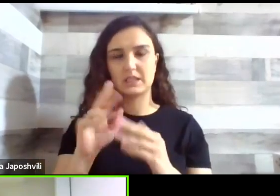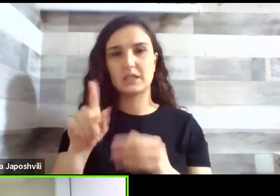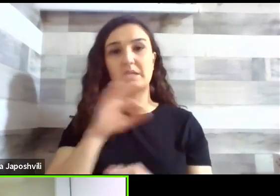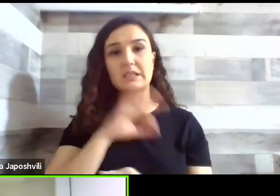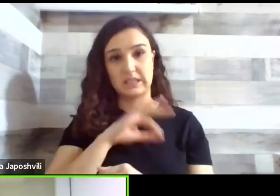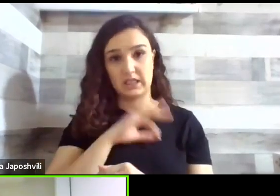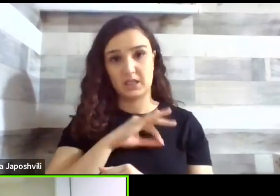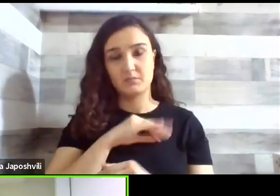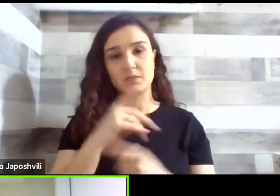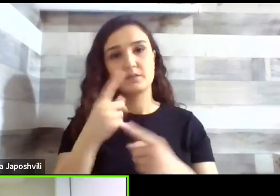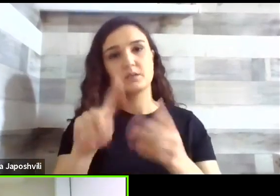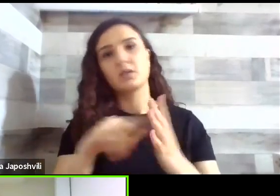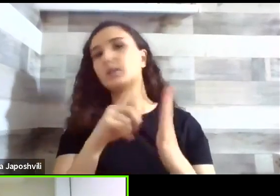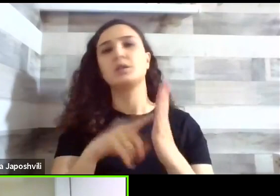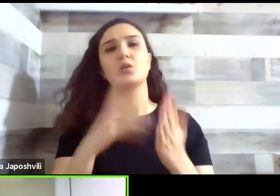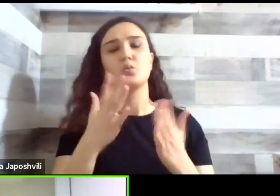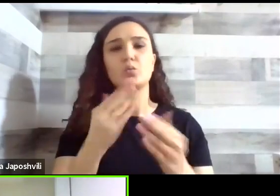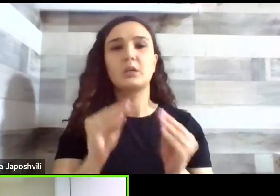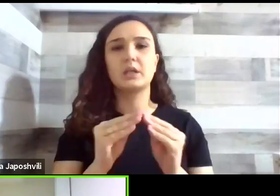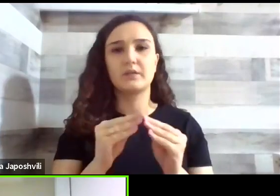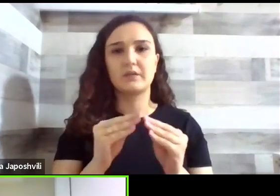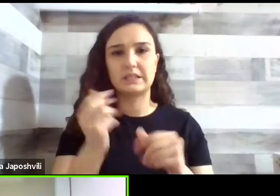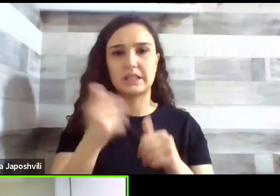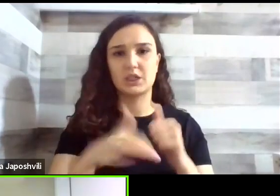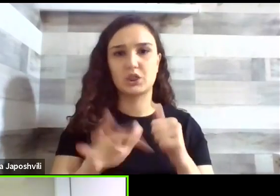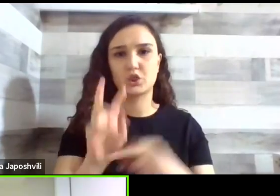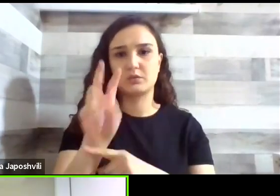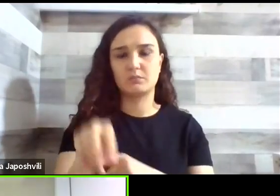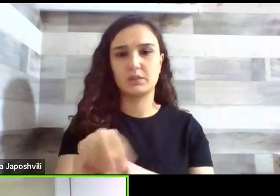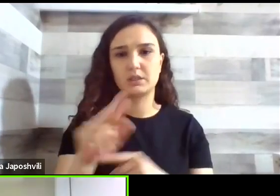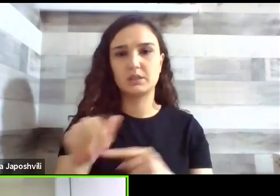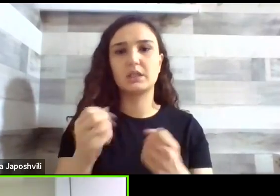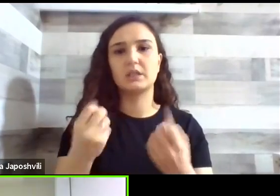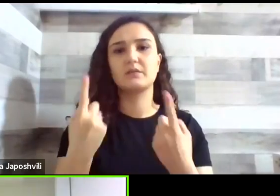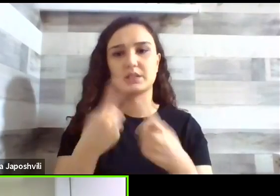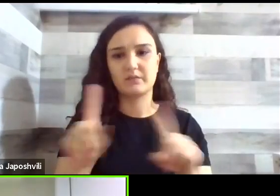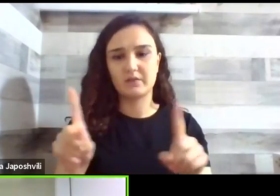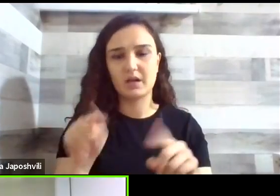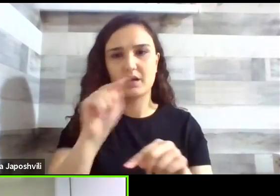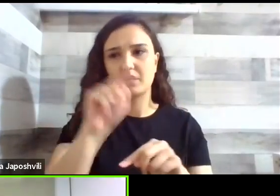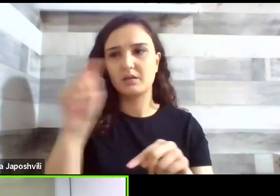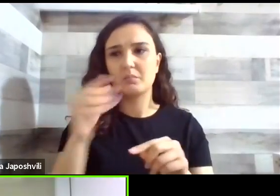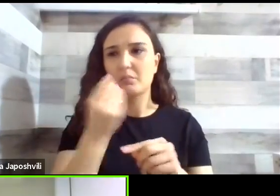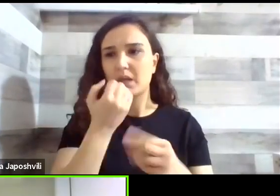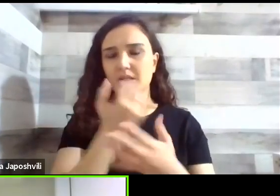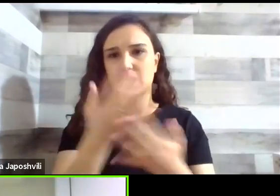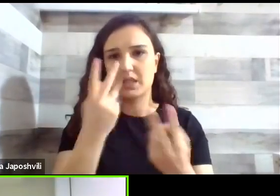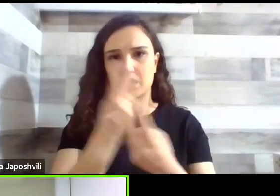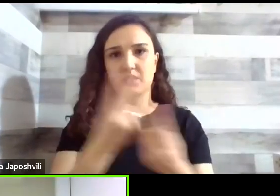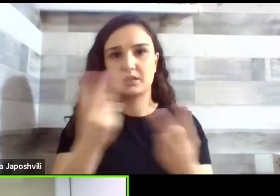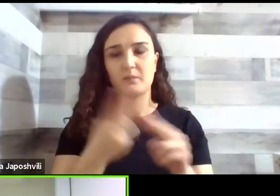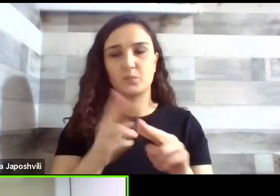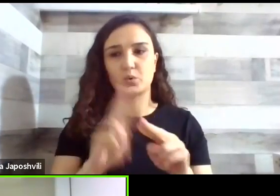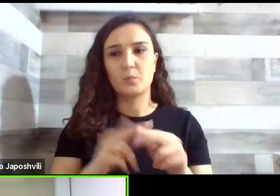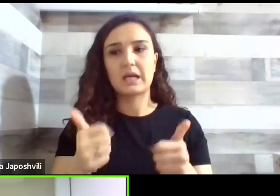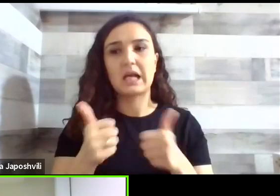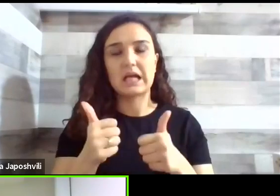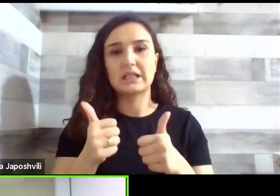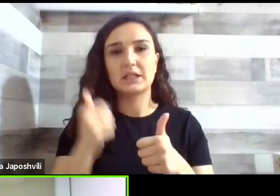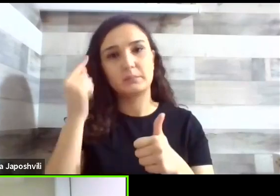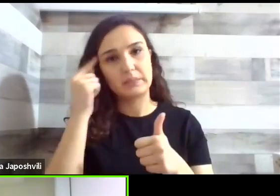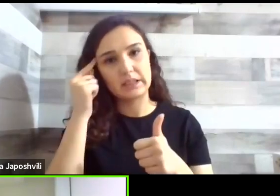hneb, suasak, et he tuft, quat dive, centru și midis bavșu, ides samot scobilo bebi de masalah pe ამიტომ კარგად